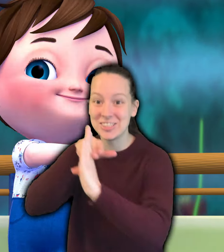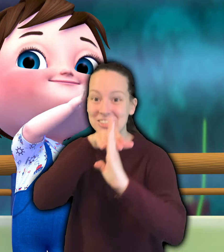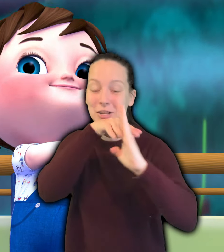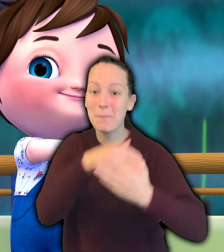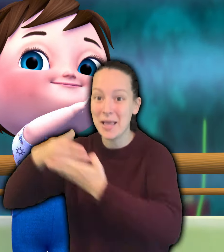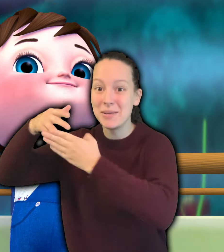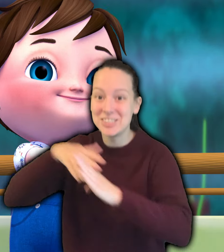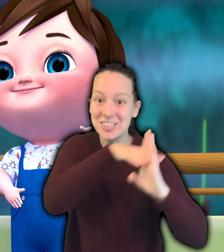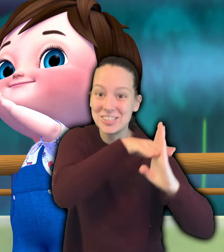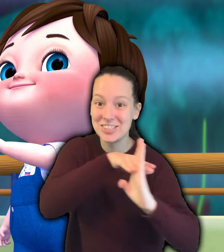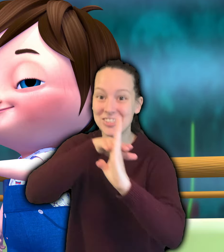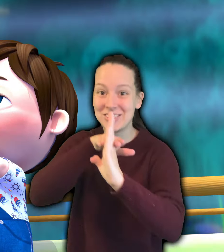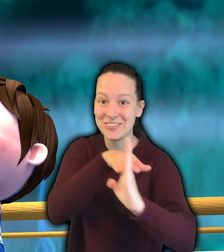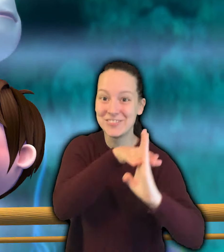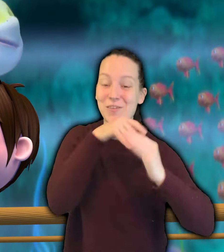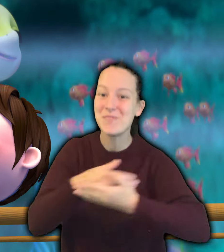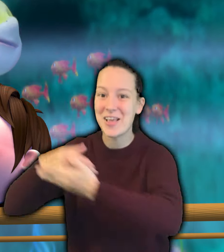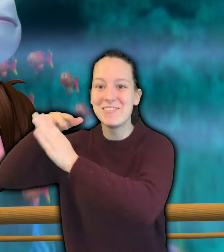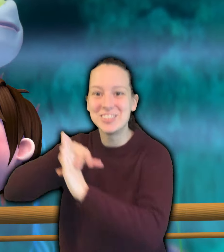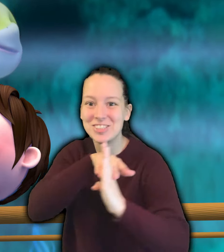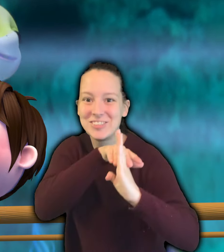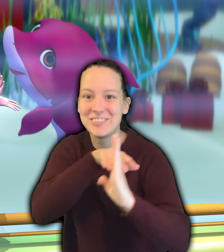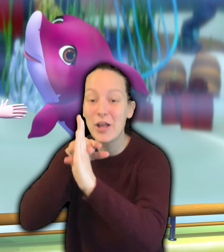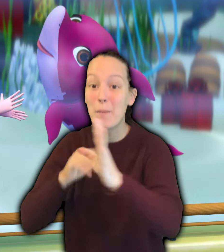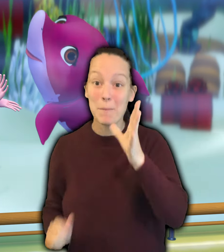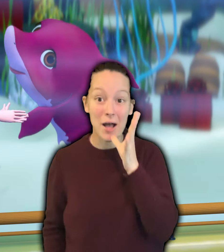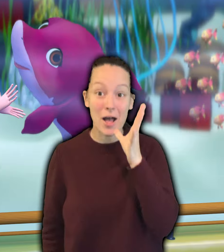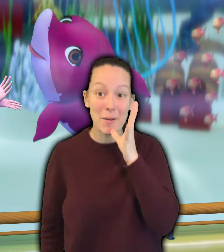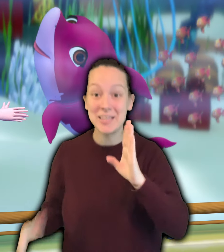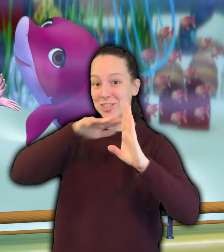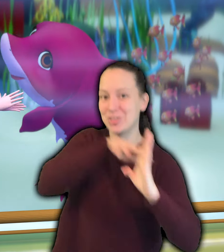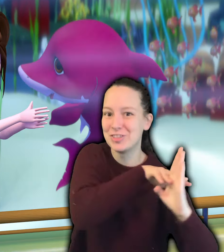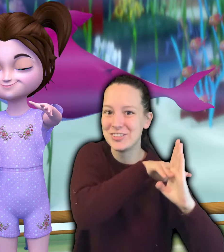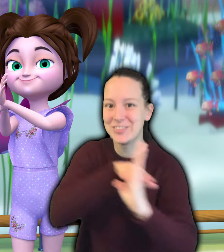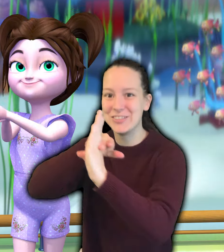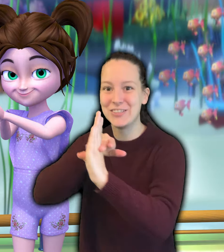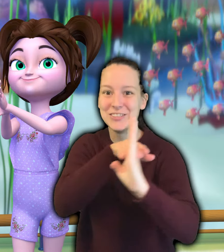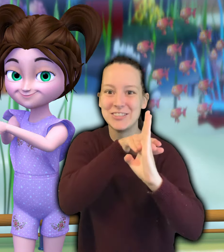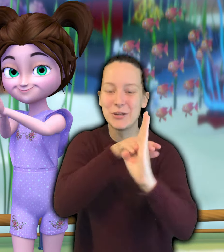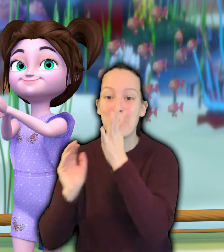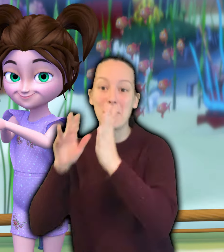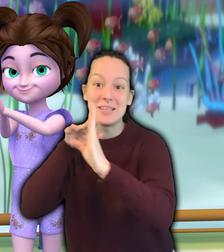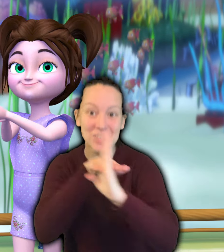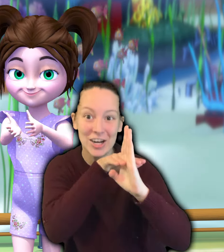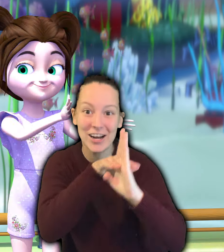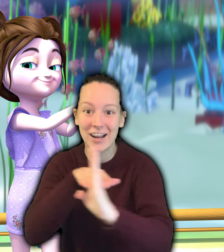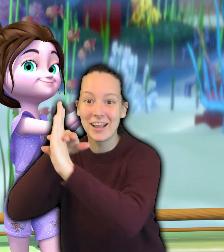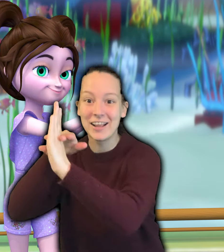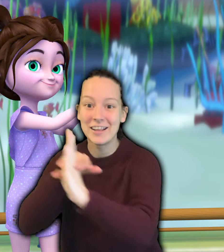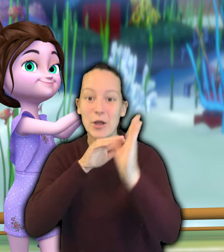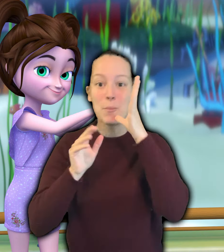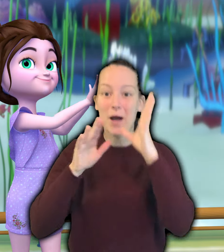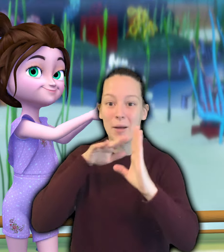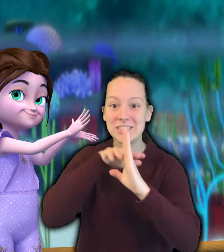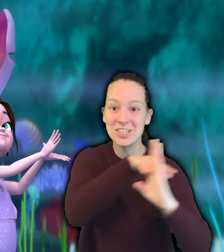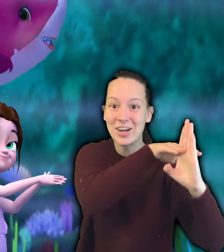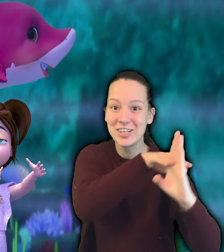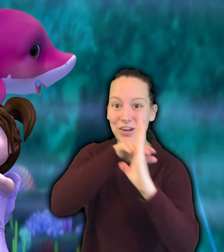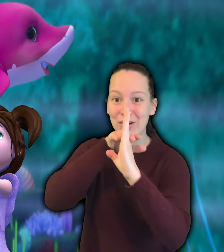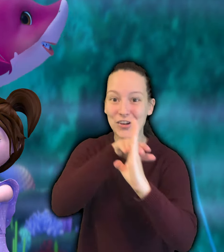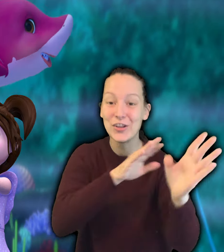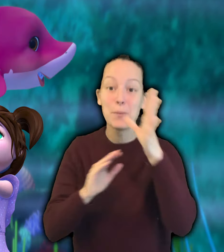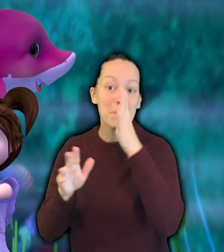ザメちZマZマZ